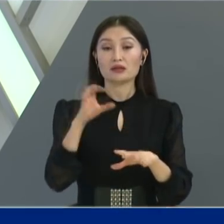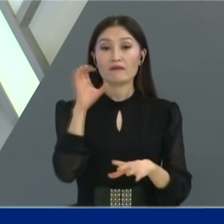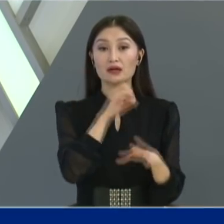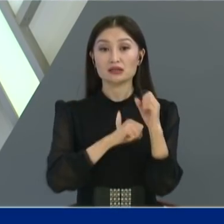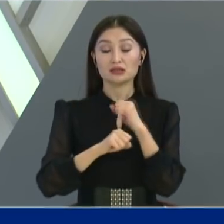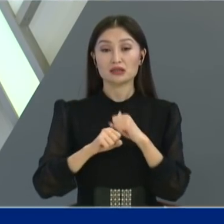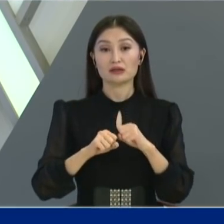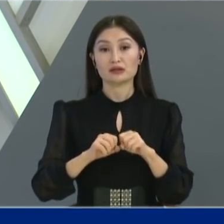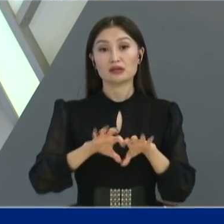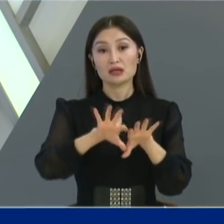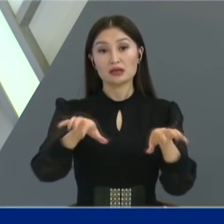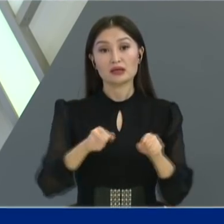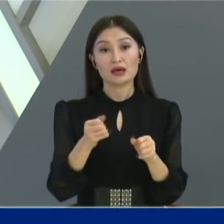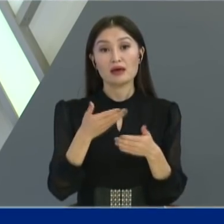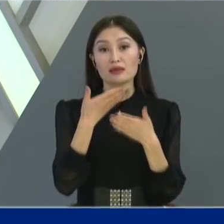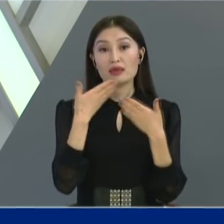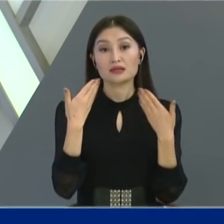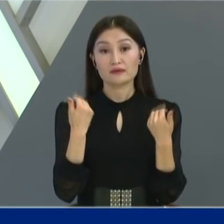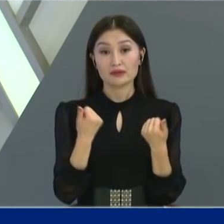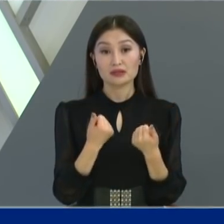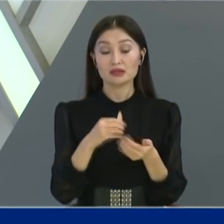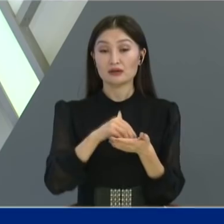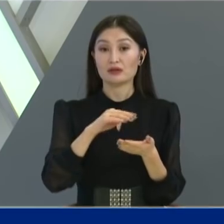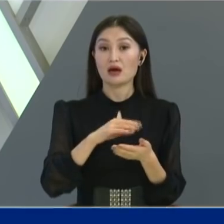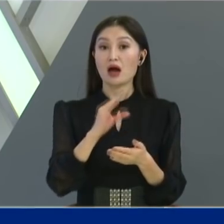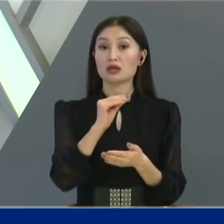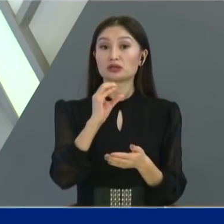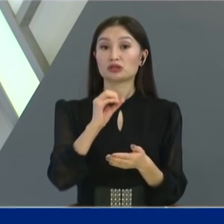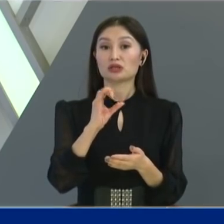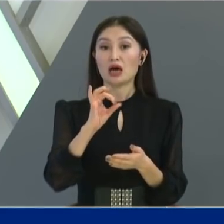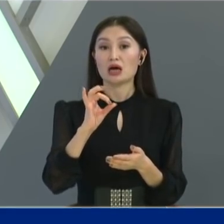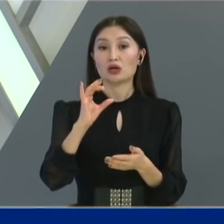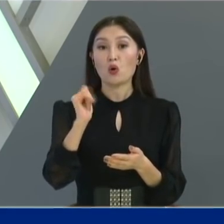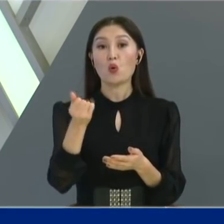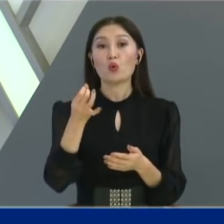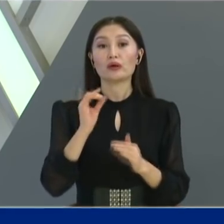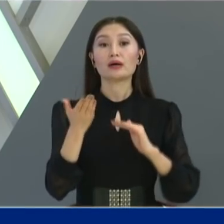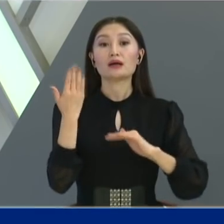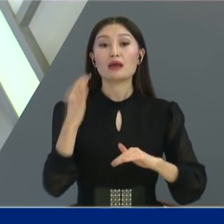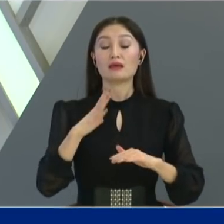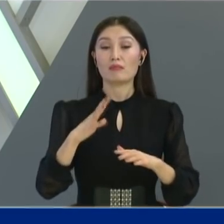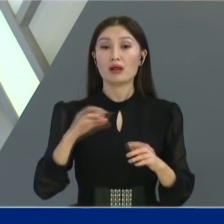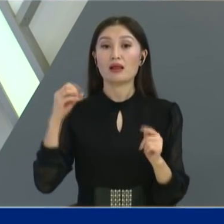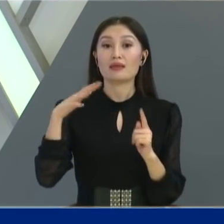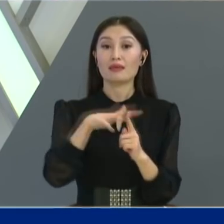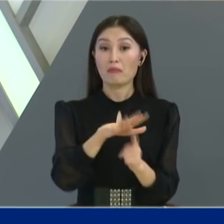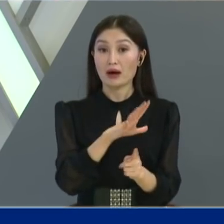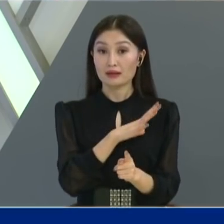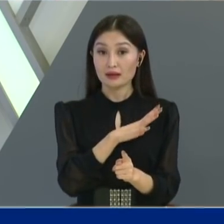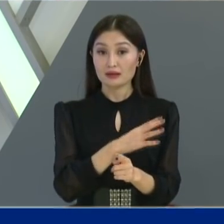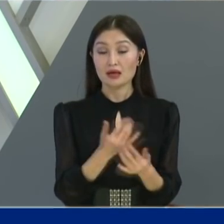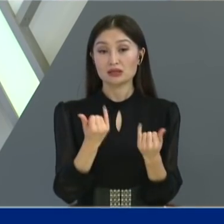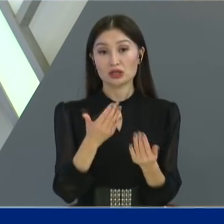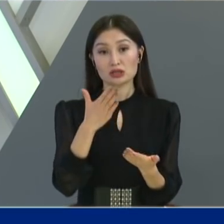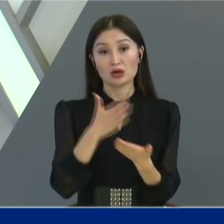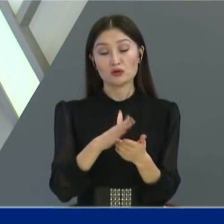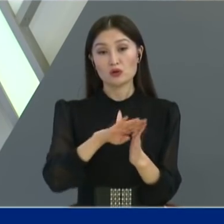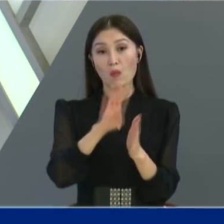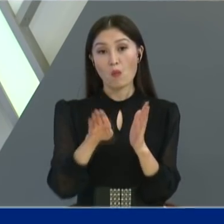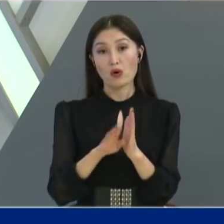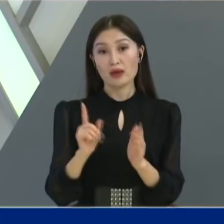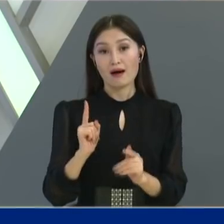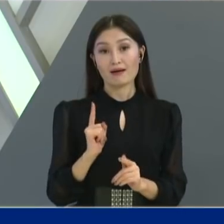разграбления и мародерства не зафиксировано. Месторождение Джируи, на которое ранее было совершено нападение, находится под